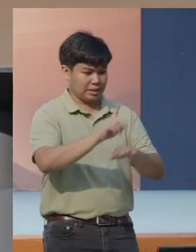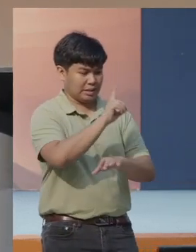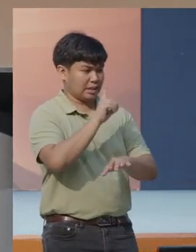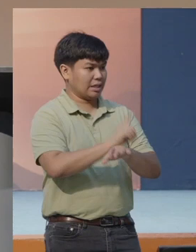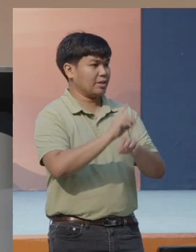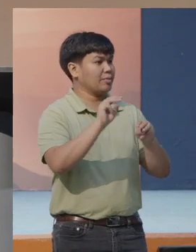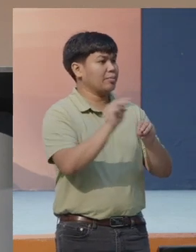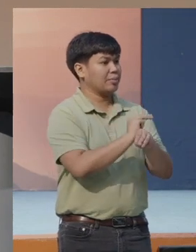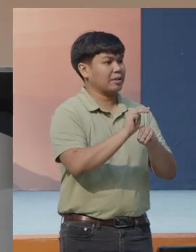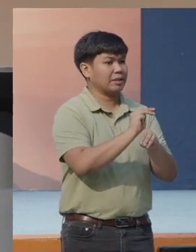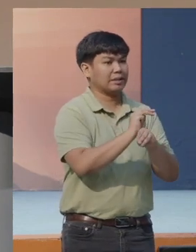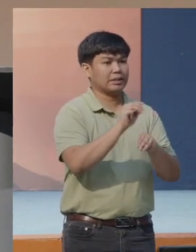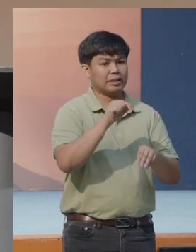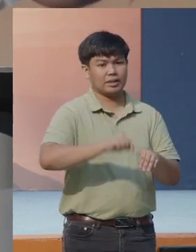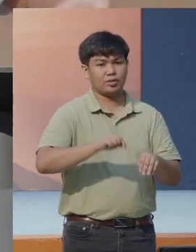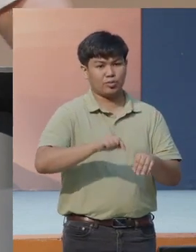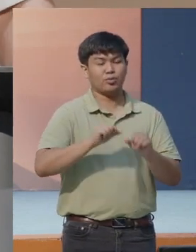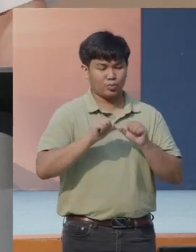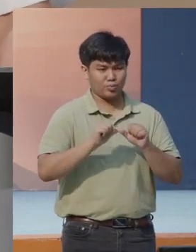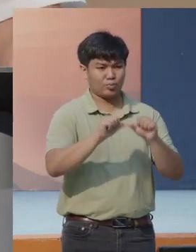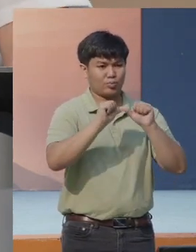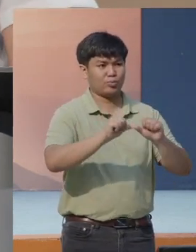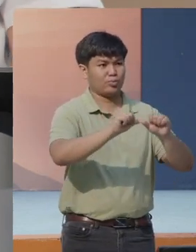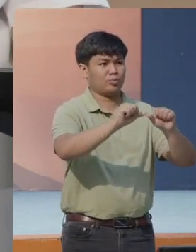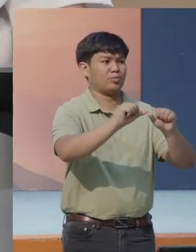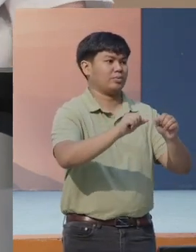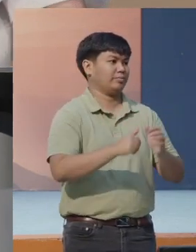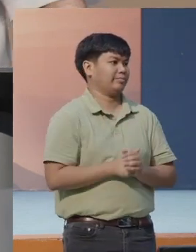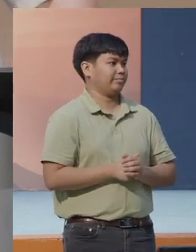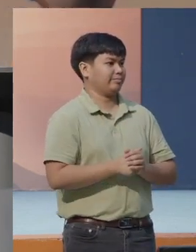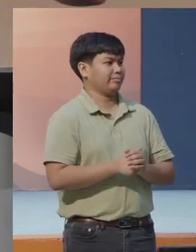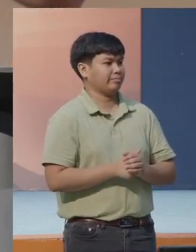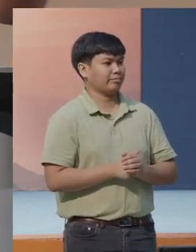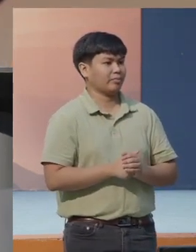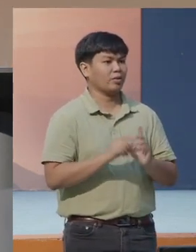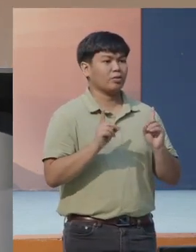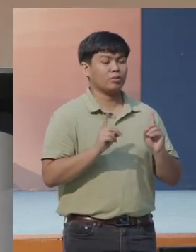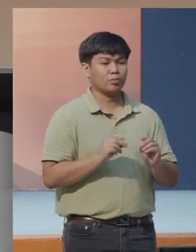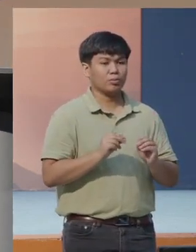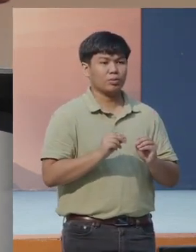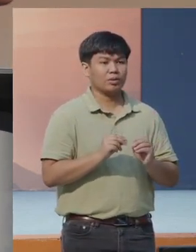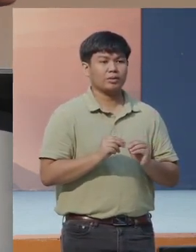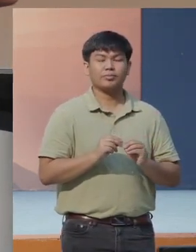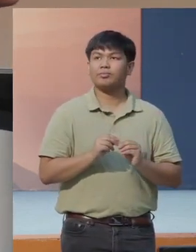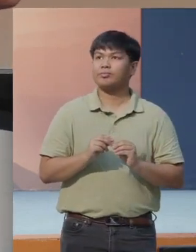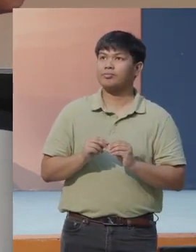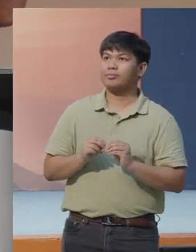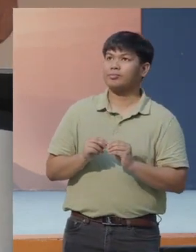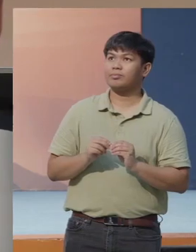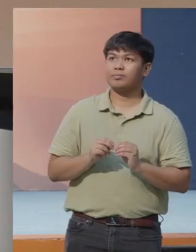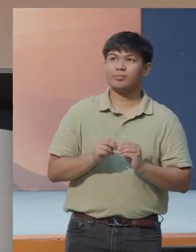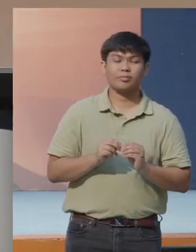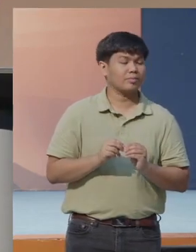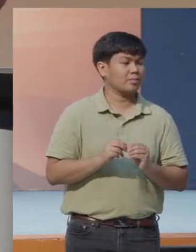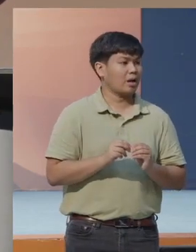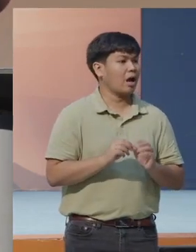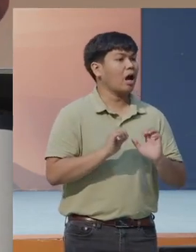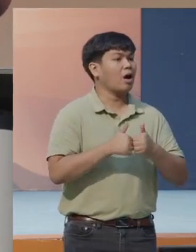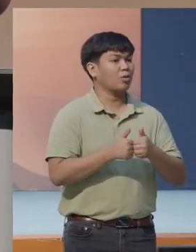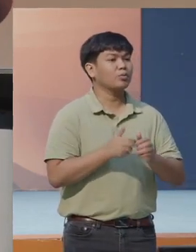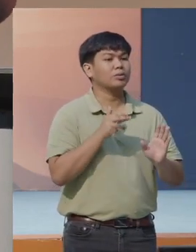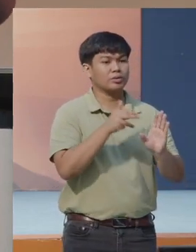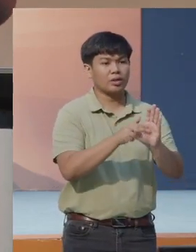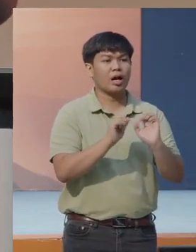na ginagawa ni God, ongoing na yan. At habang ongoing yan, ito ang participation